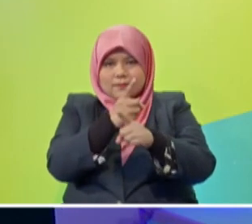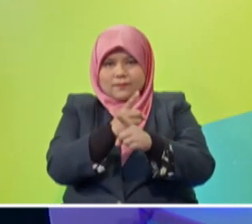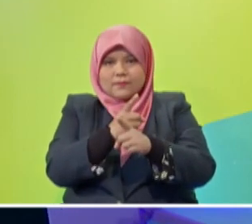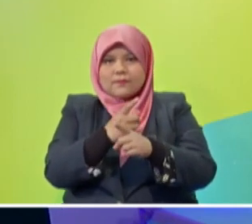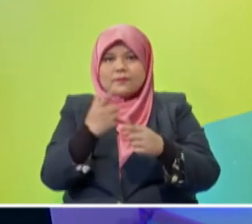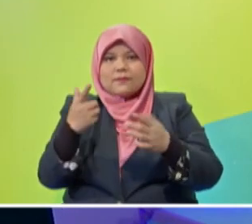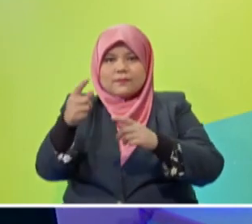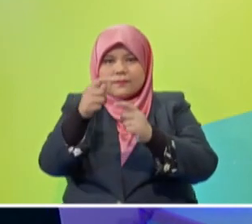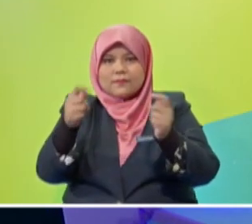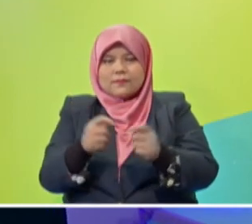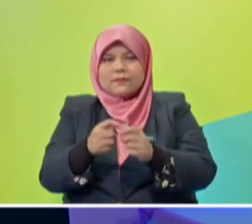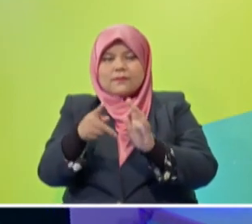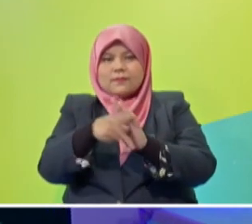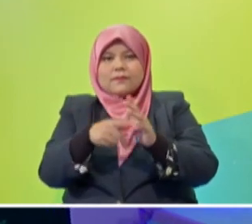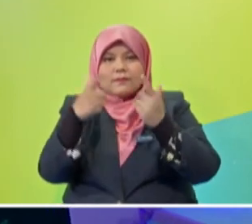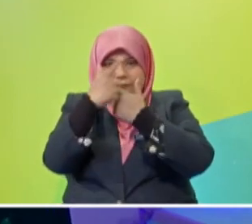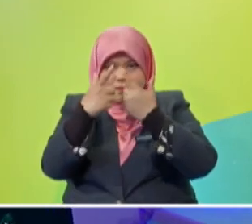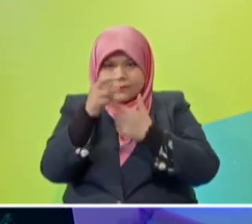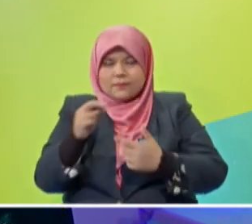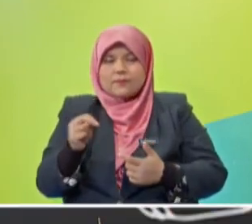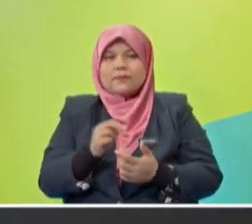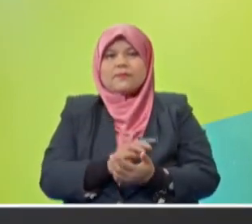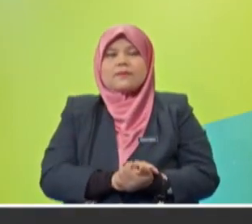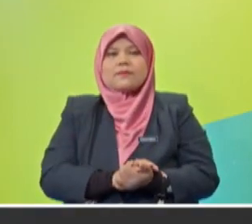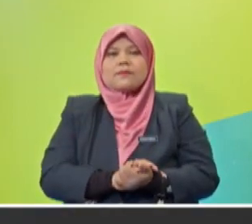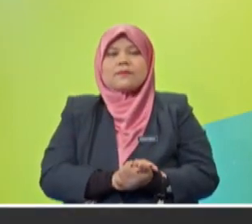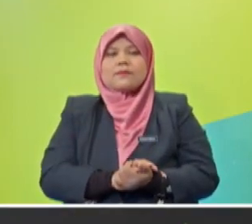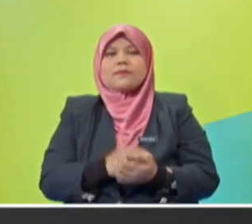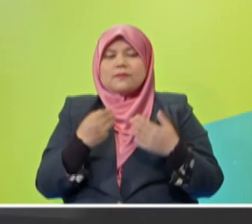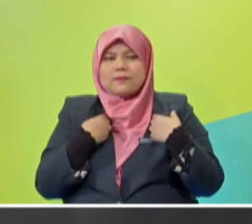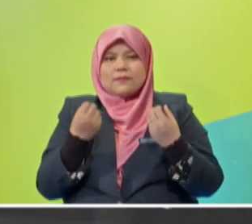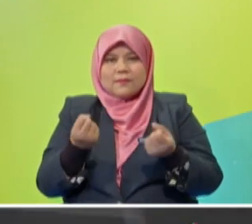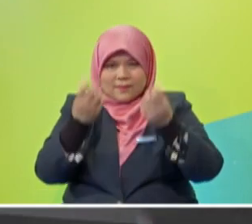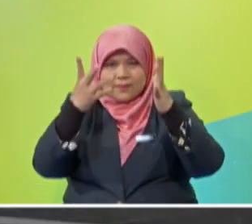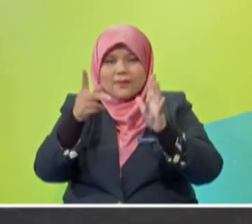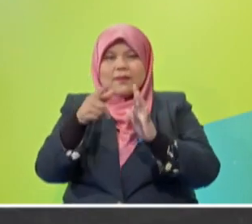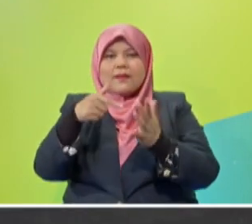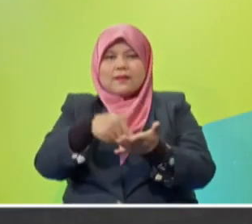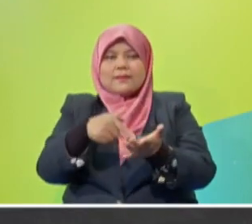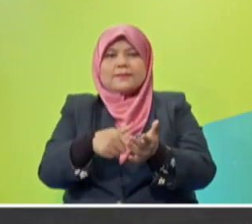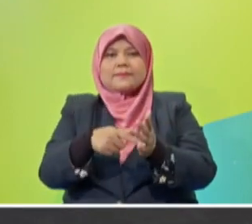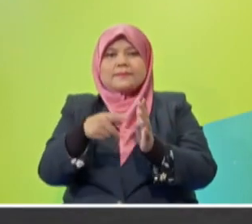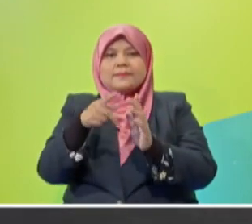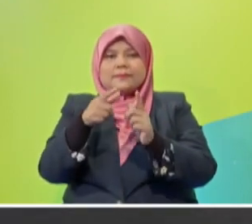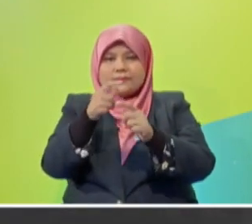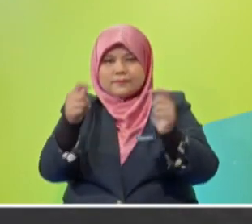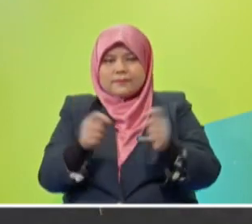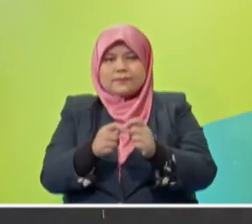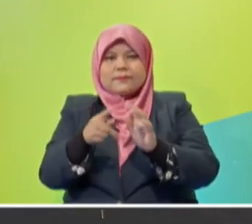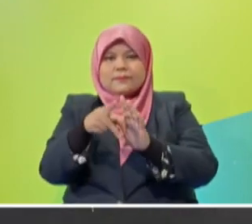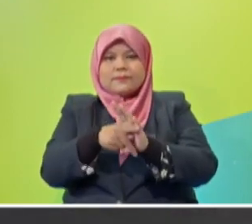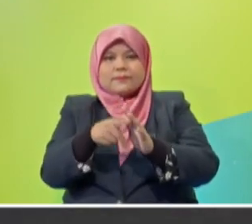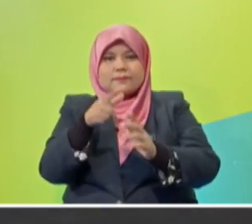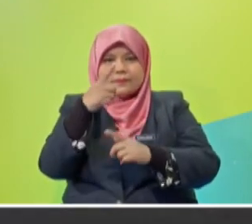lokasi pelancongan. Okey, kita akan tengok jawapan. Terdapat beberapa lagi lokasi pelancongan. Okey, ini antara yang terkenal juga seperti